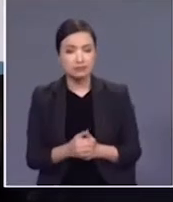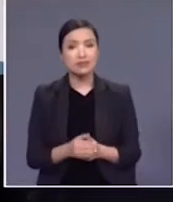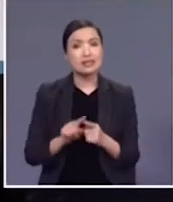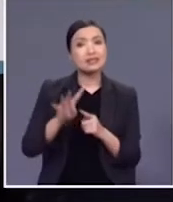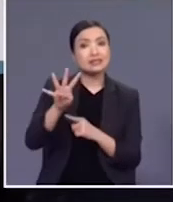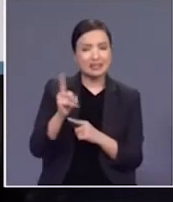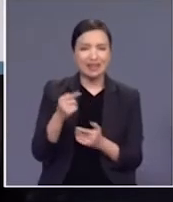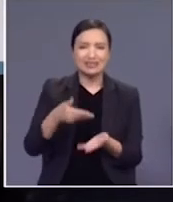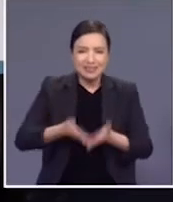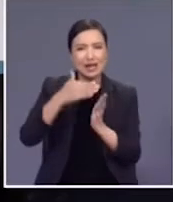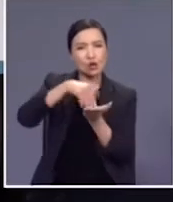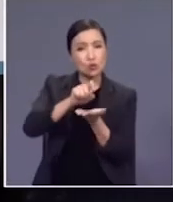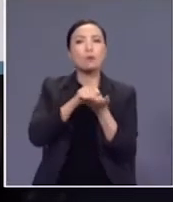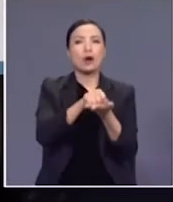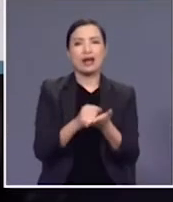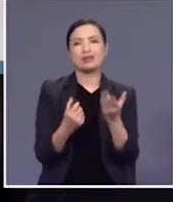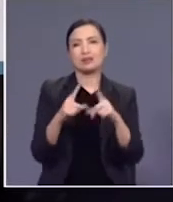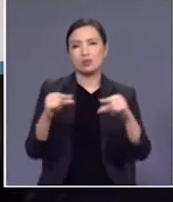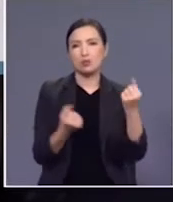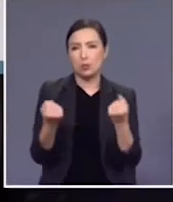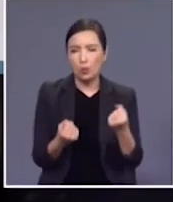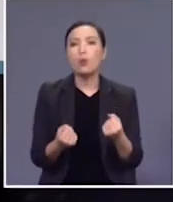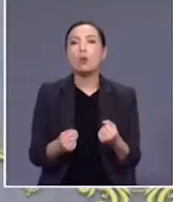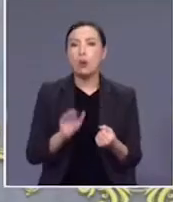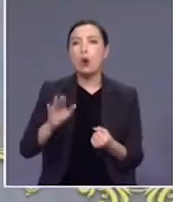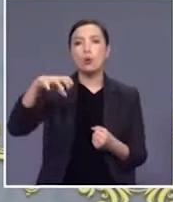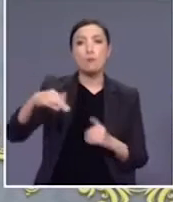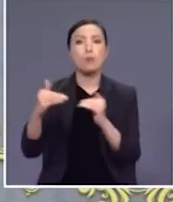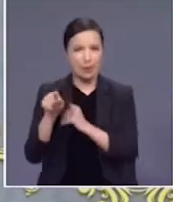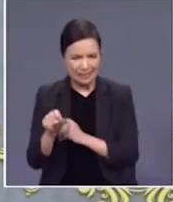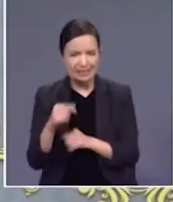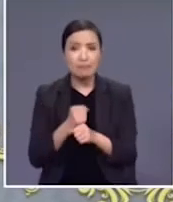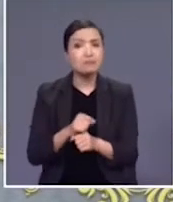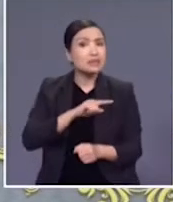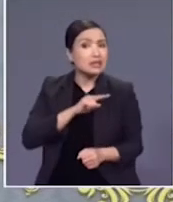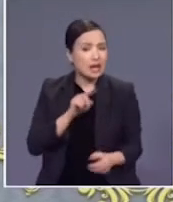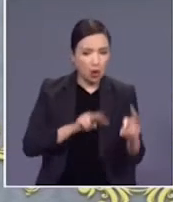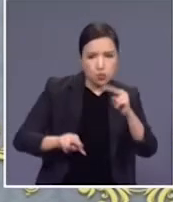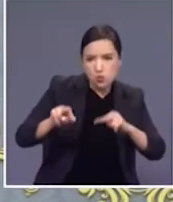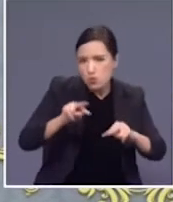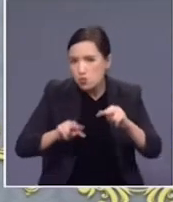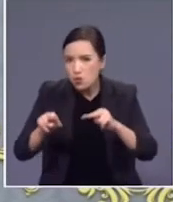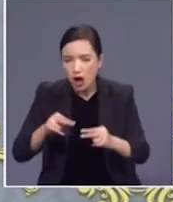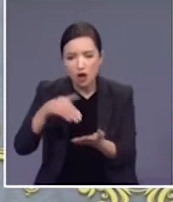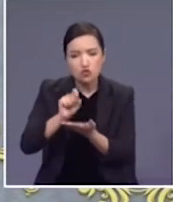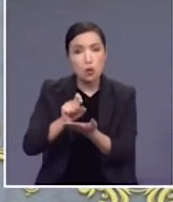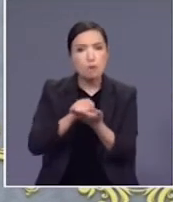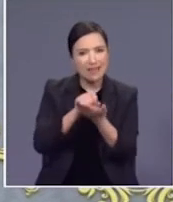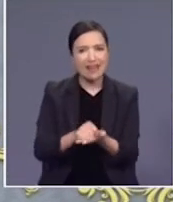ตั้งศูนย์บริหารจัดการรถแท็กซี่ของกรมการขนส่งทางบกเพื่อจะทำหน้าที่ควบคุมกำกับดูแลศูนย์บริการรถ